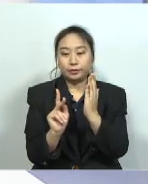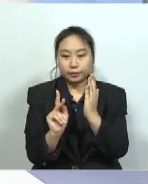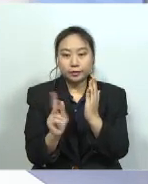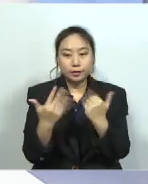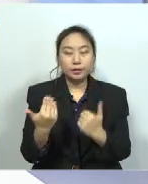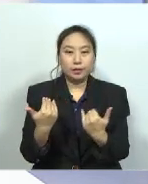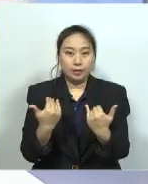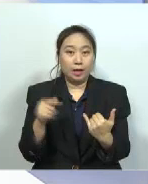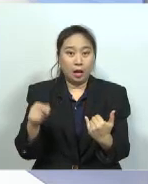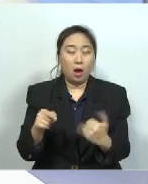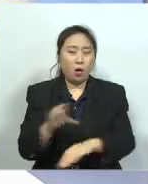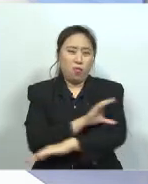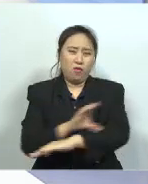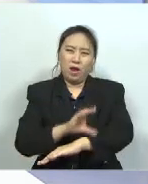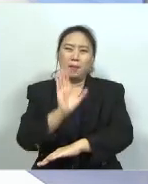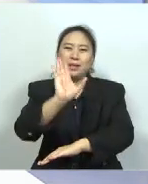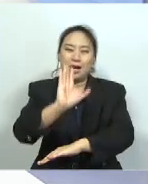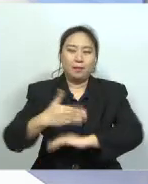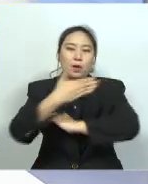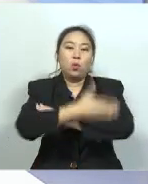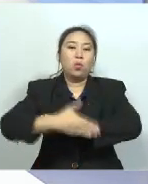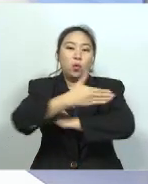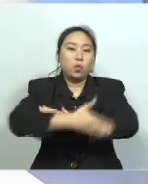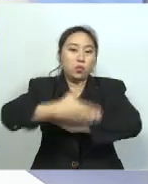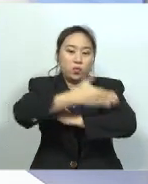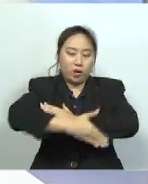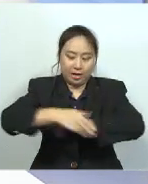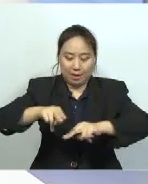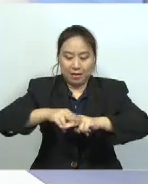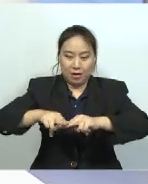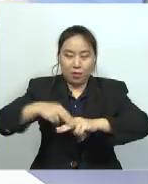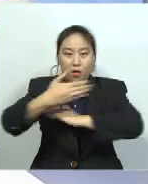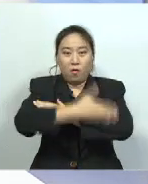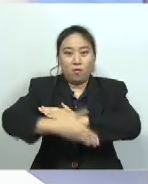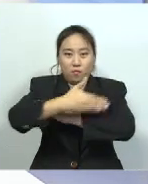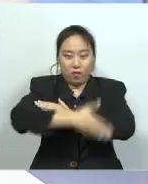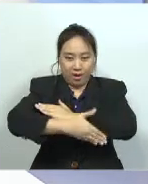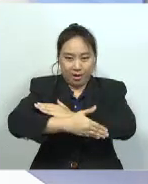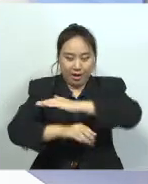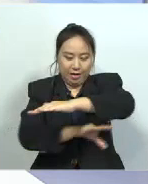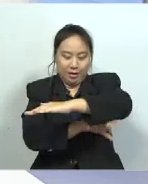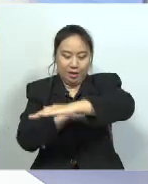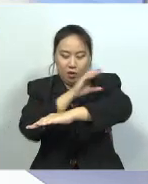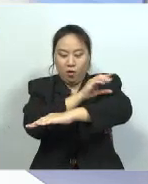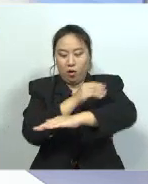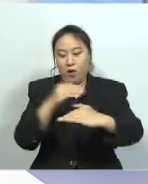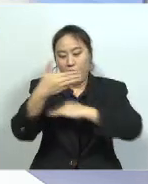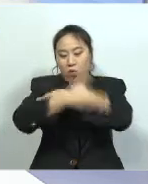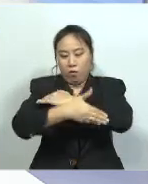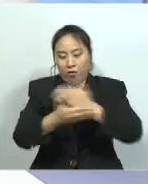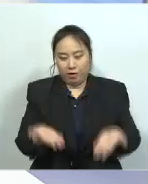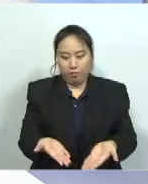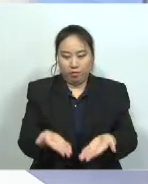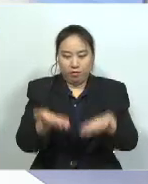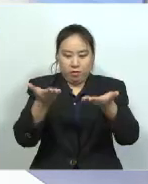แม้ว่าจะไม่ใช่รถไฟฟ้าแต่ว่าเป็นรถไฟที่วิ่งอยู่บนทางยกระดับก็สามารถช่วยแก้ปัญหาการจราจรได้เหมือน